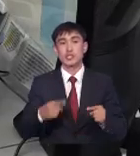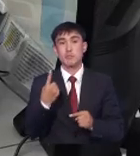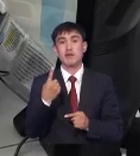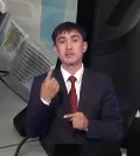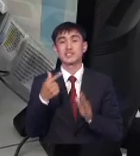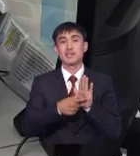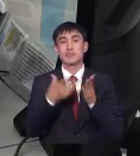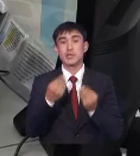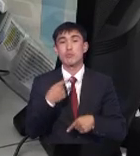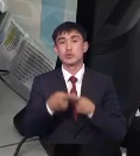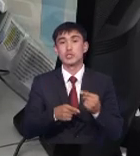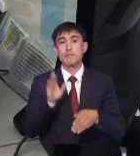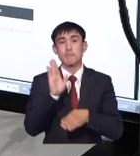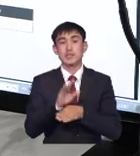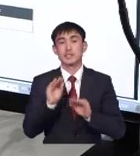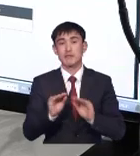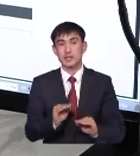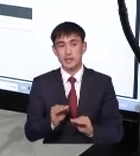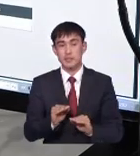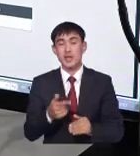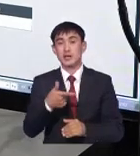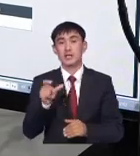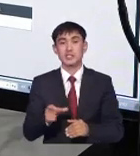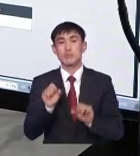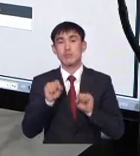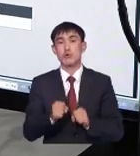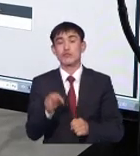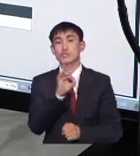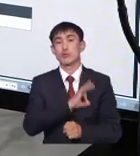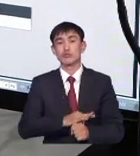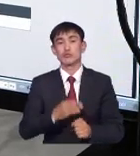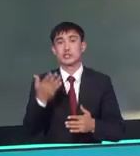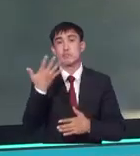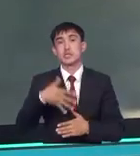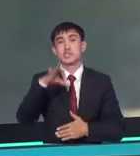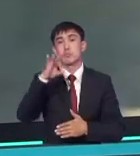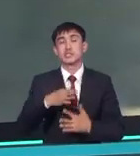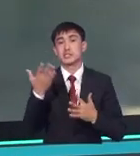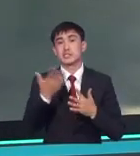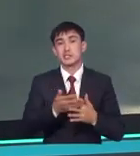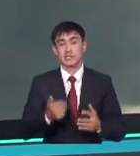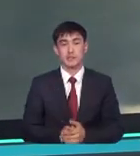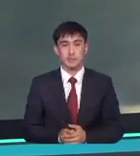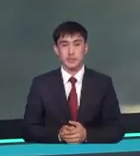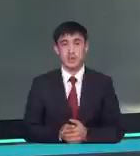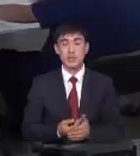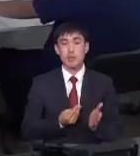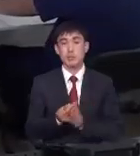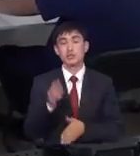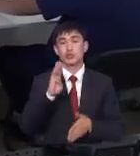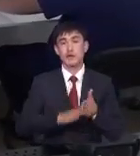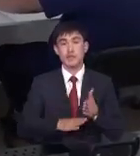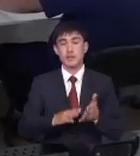первых семи дней после вынесения постановления гражданин может воспользоваться пятидесяти процентной скидкой на оплату